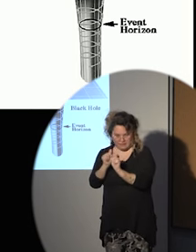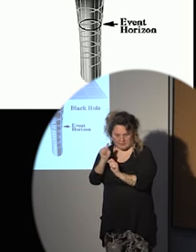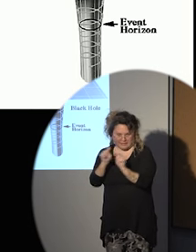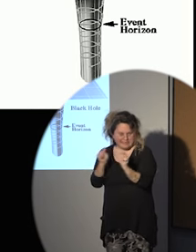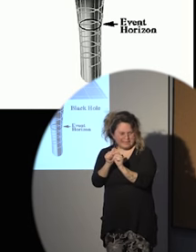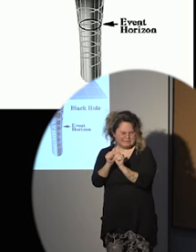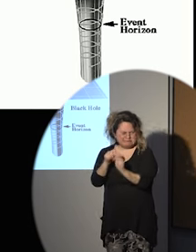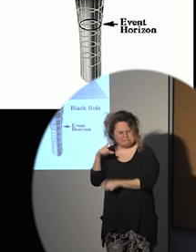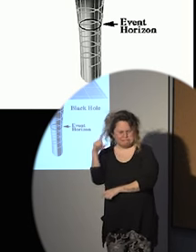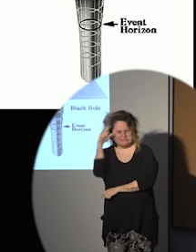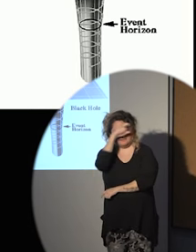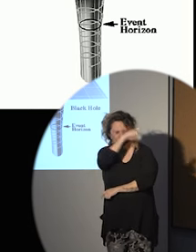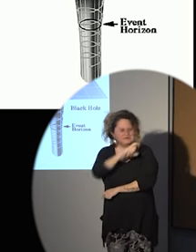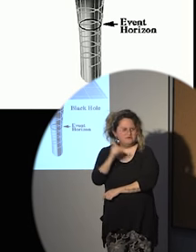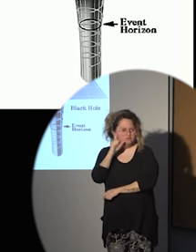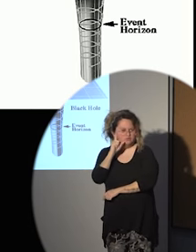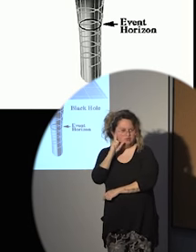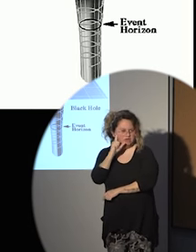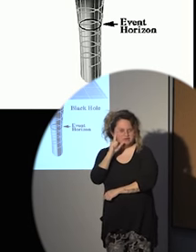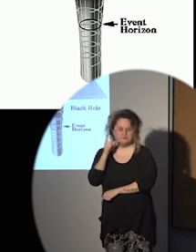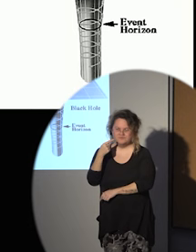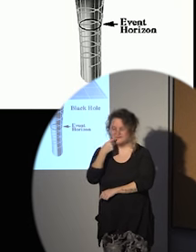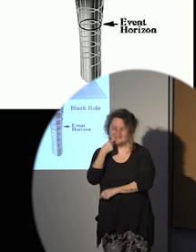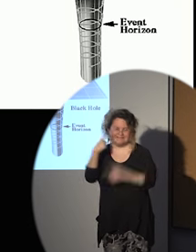quantique. On est en dessous de la taille d'un électron.